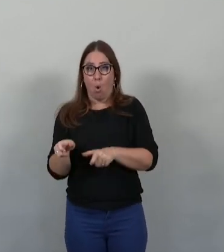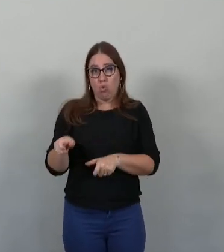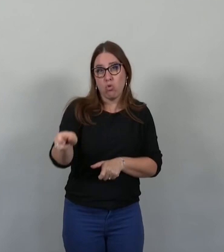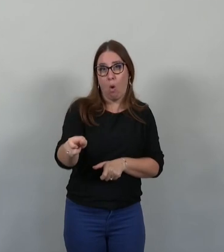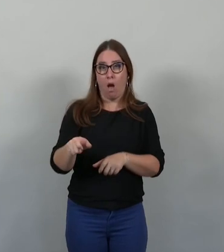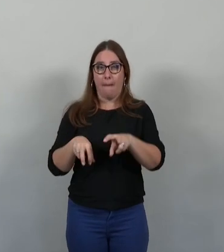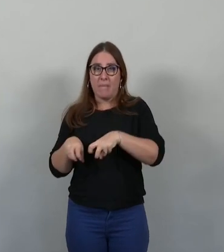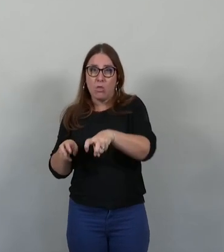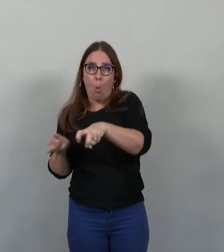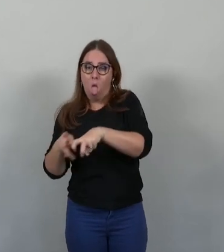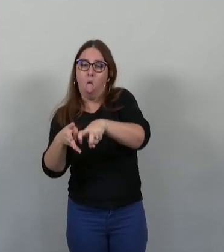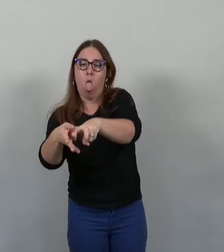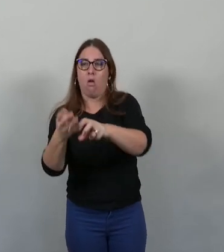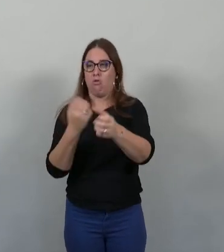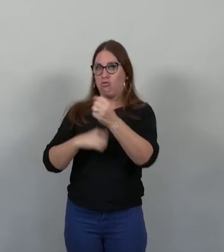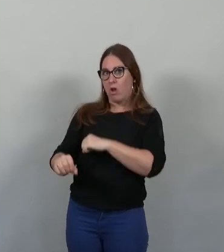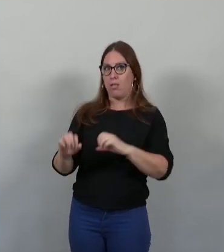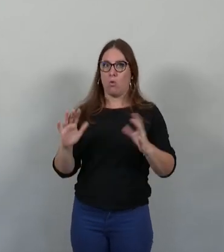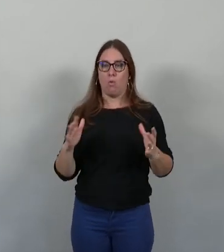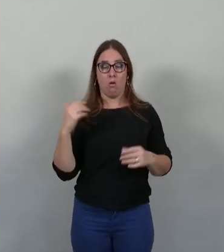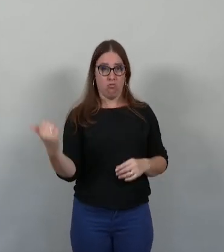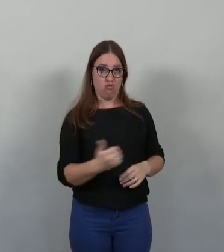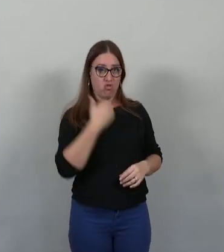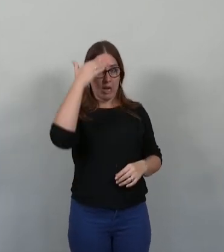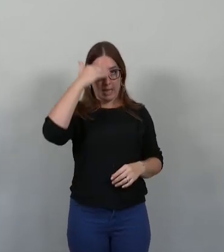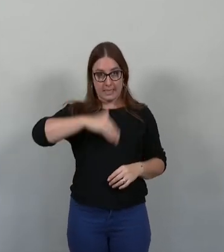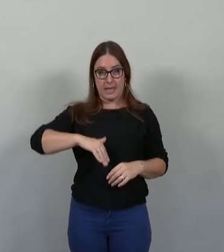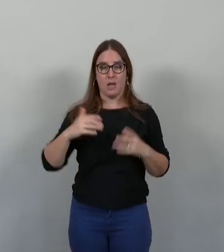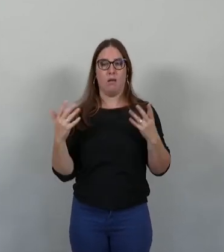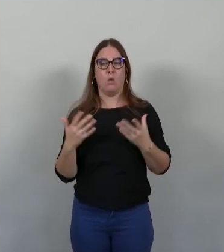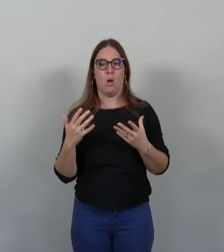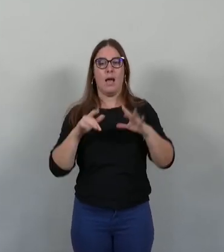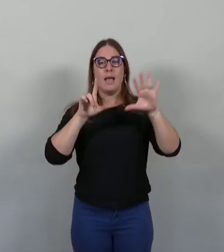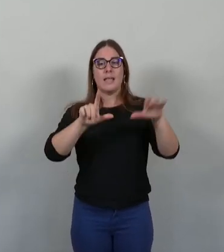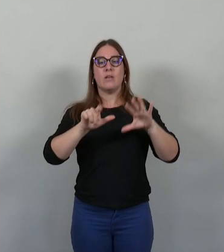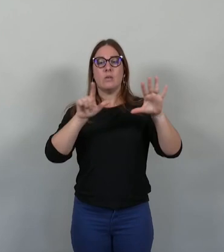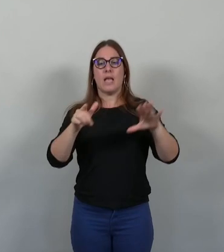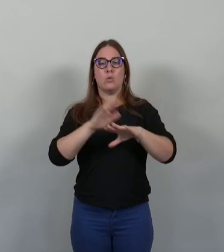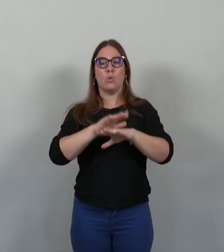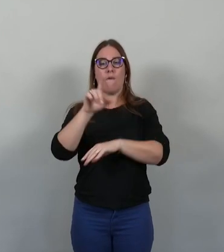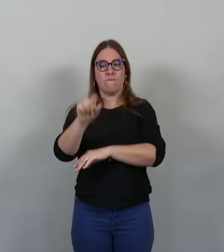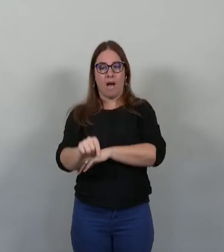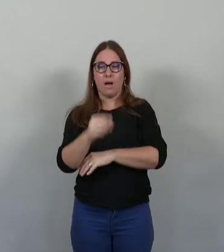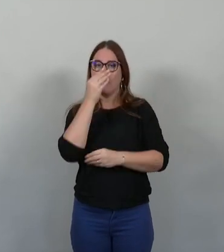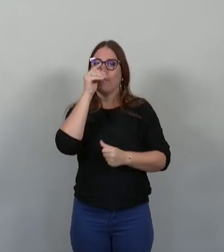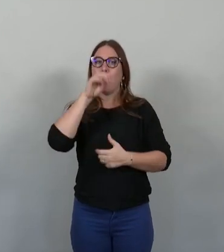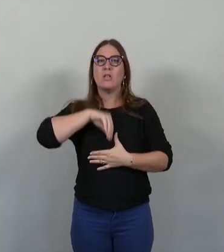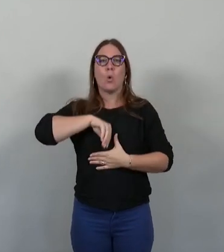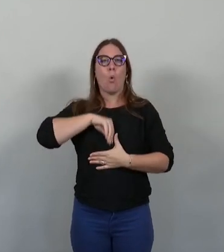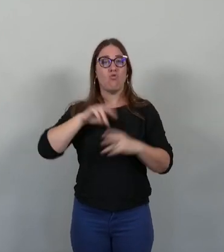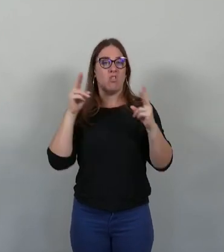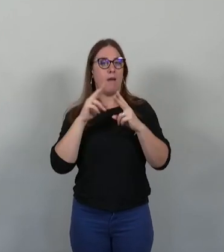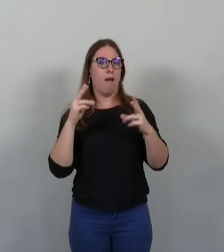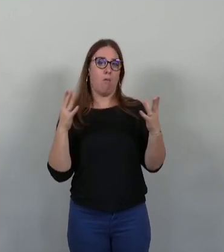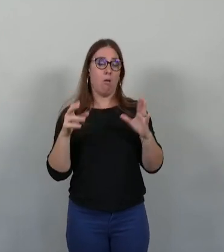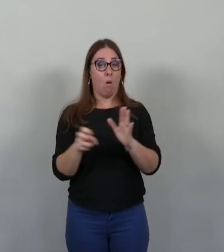trottoir chacun ici a pris connaissance du fait qu'avec 7,7/ 20 de ressenti global Grenoble